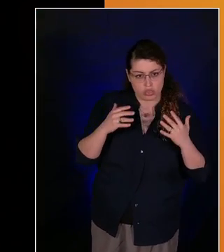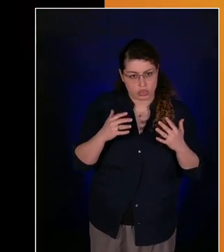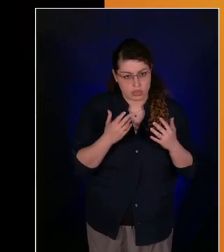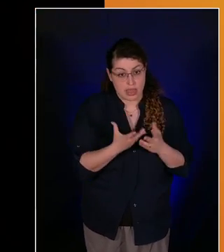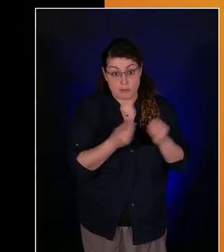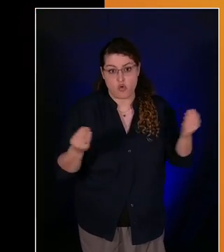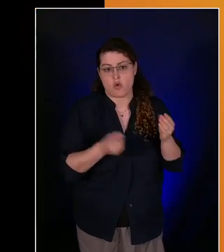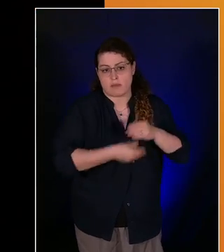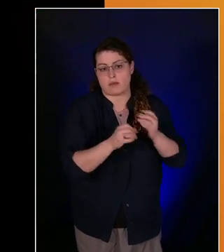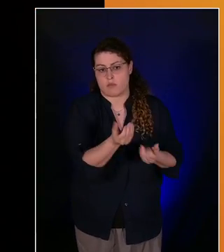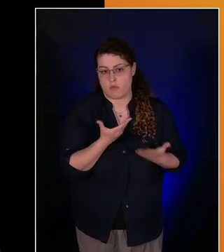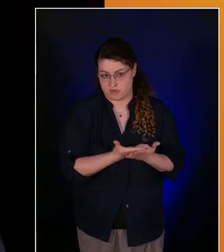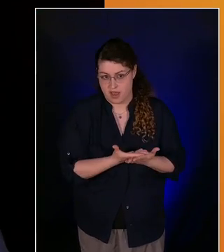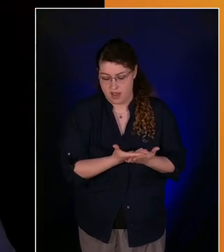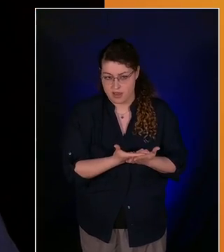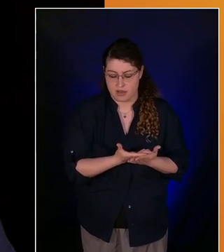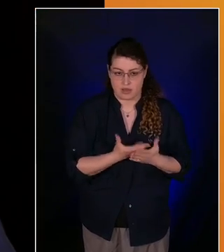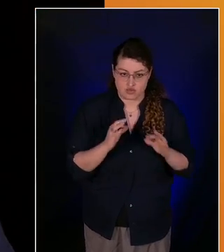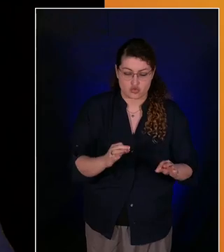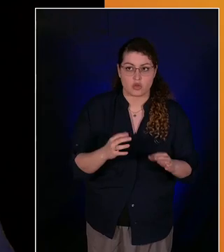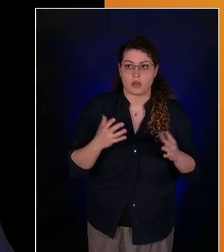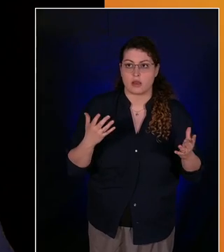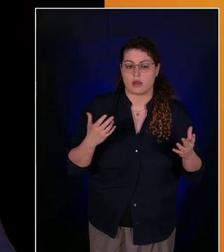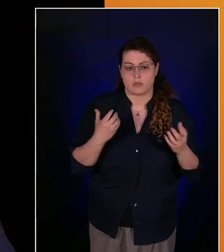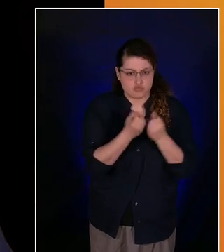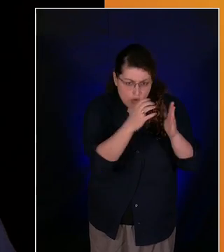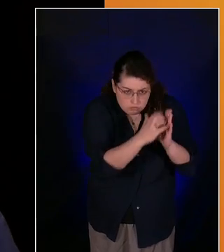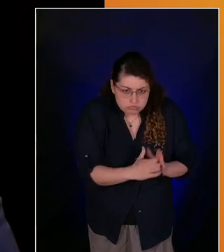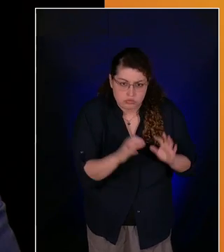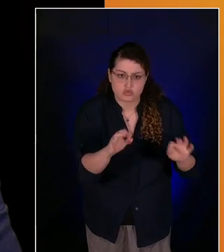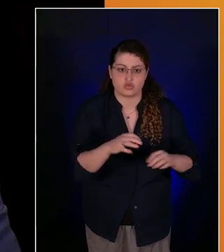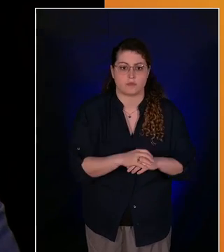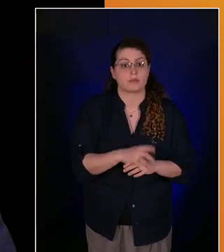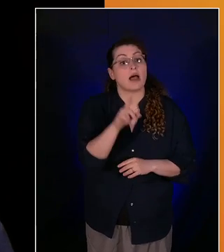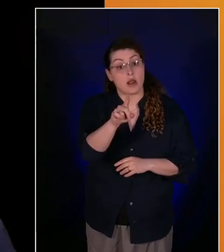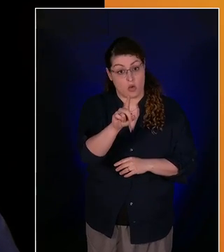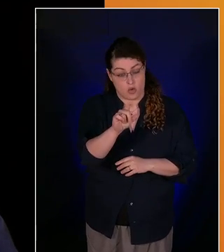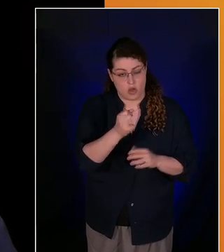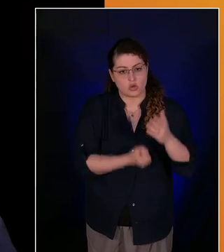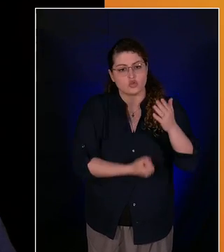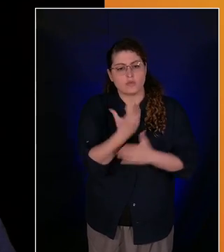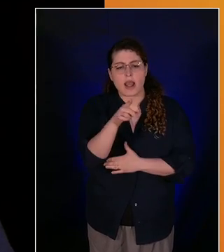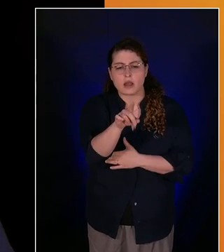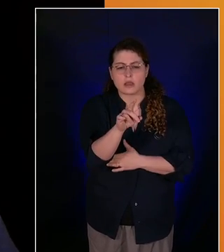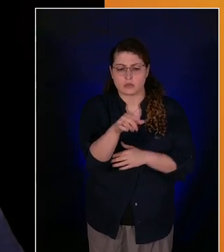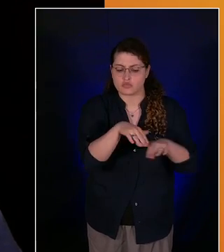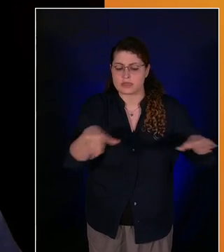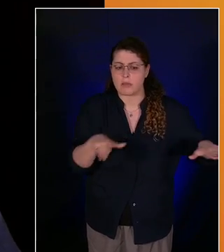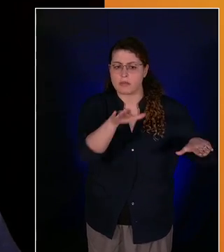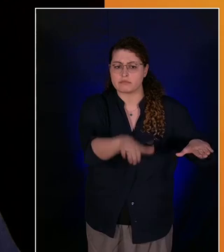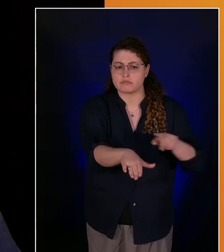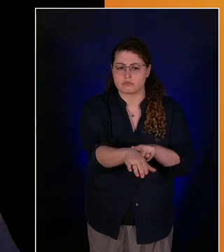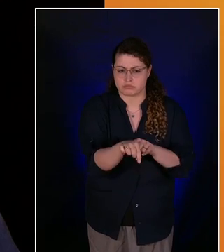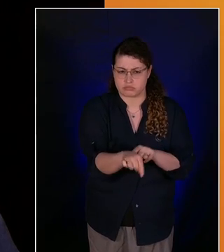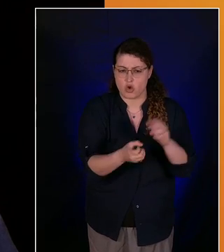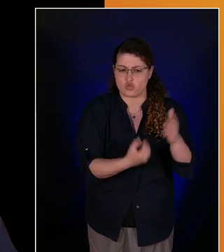intégrées quasi en totalité hein ces amendements à différents chapitres donc dans la nouvelle dans celui que vous avez sur table